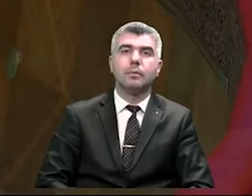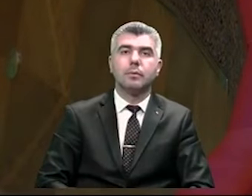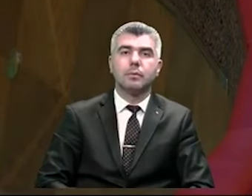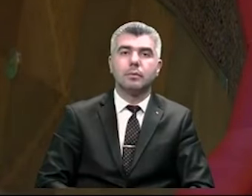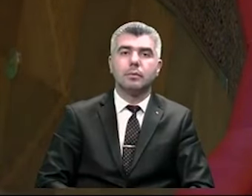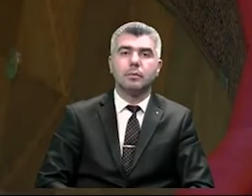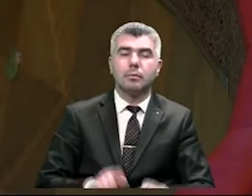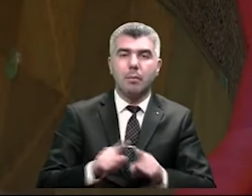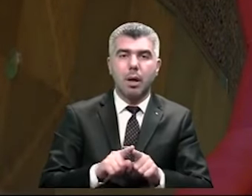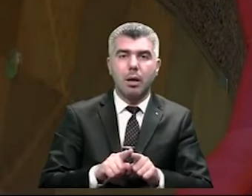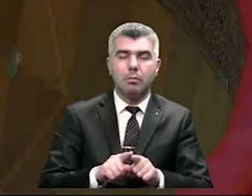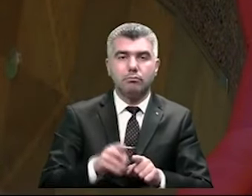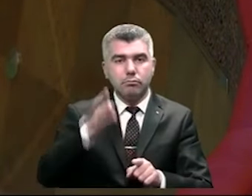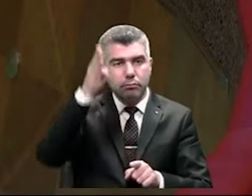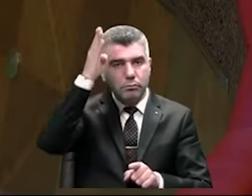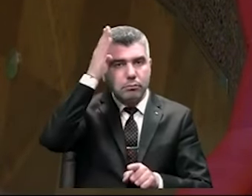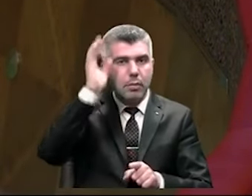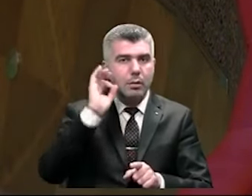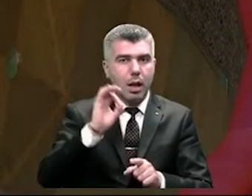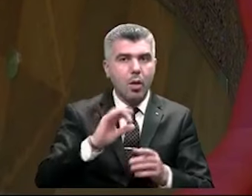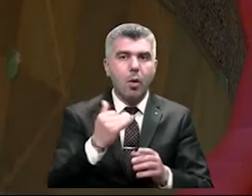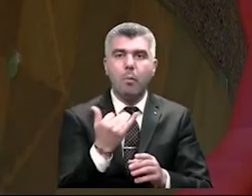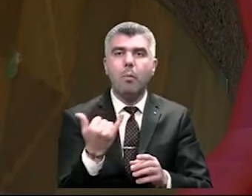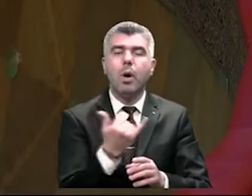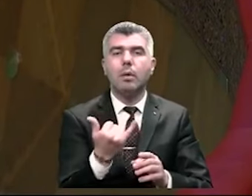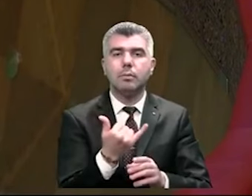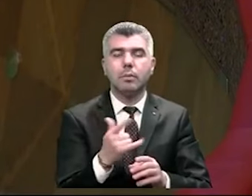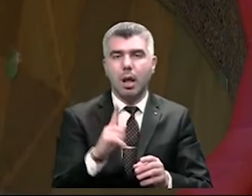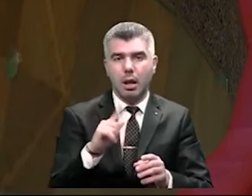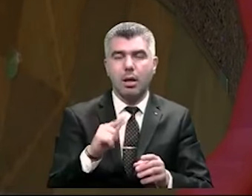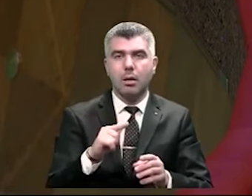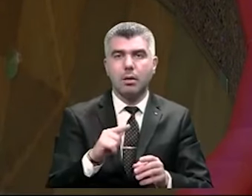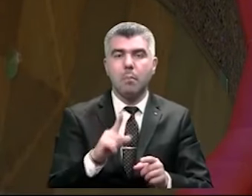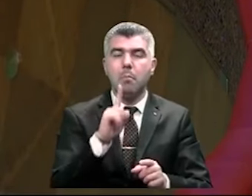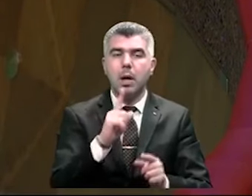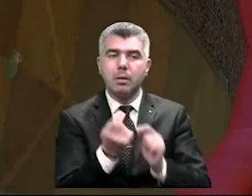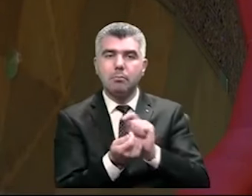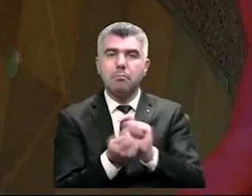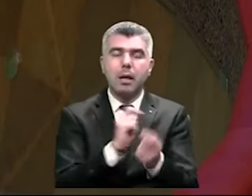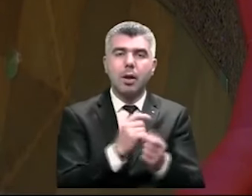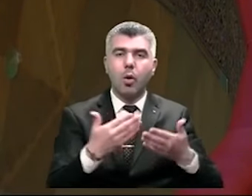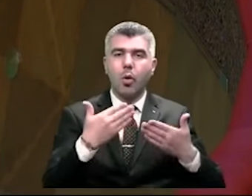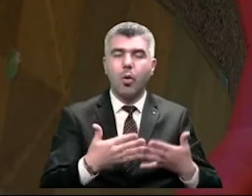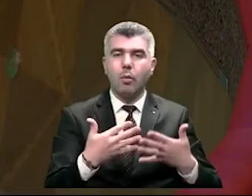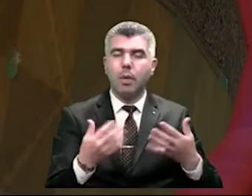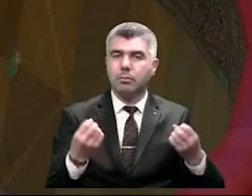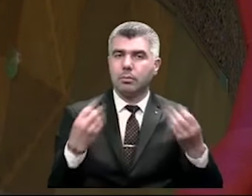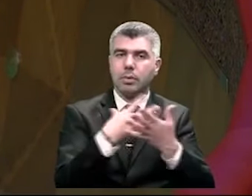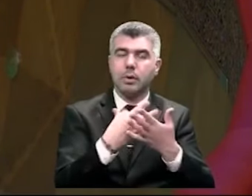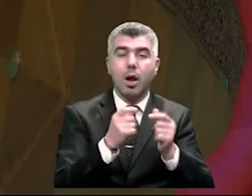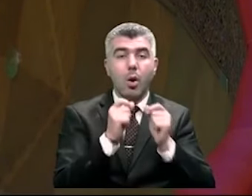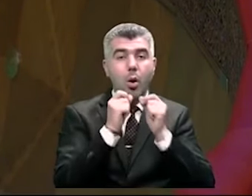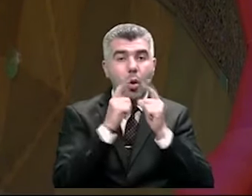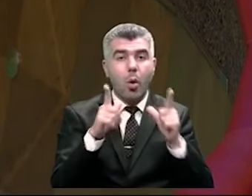يعني الكفاءات في تخصصات مهمه ولكن مع هذ التحولات اللي كاينه اليوم الكفاءات اللغويه